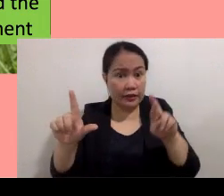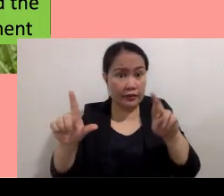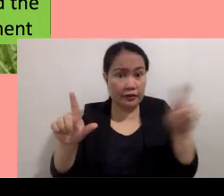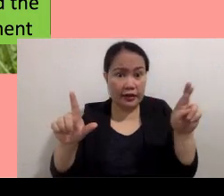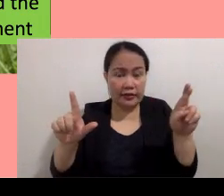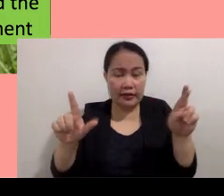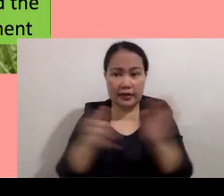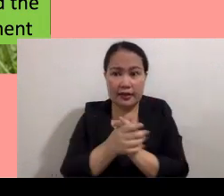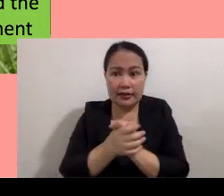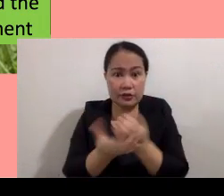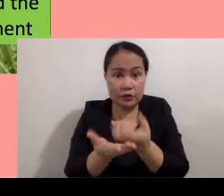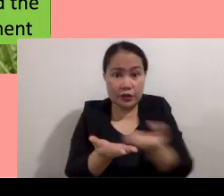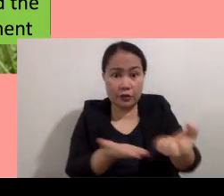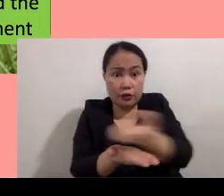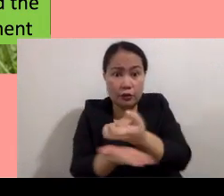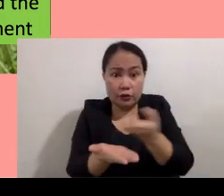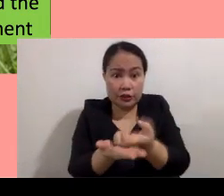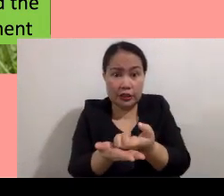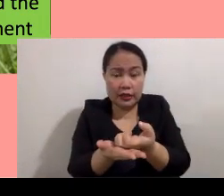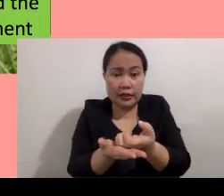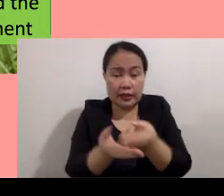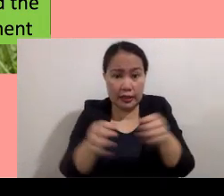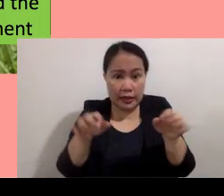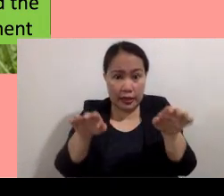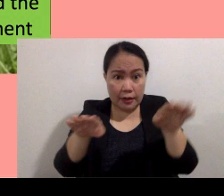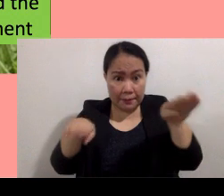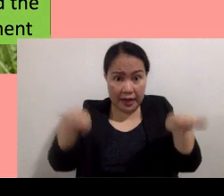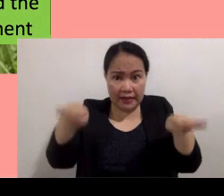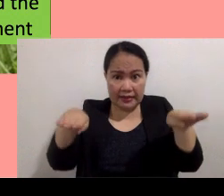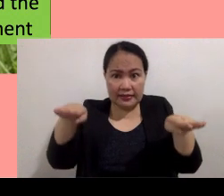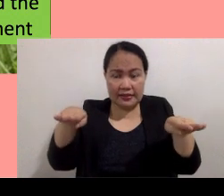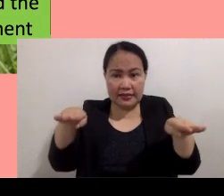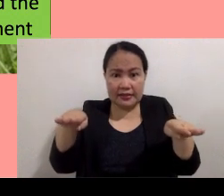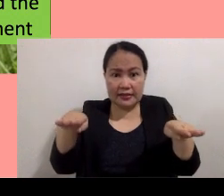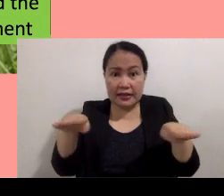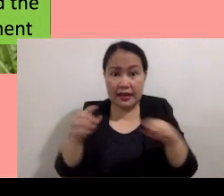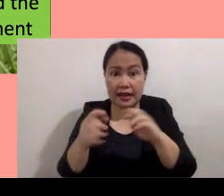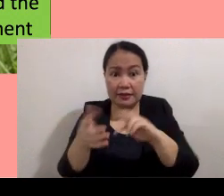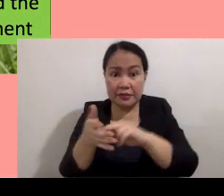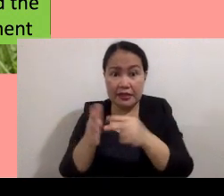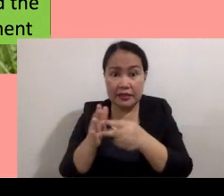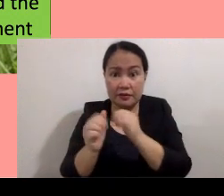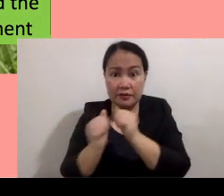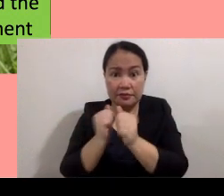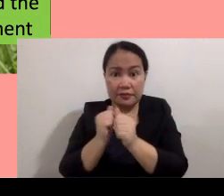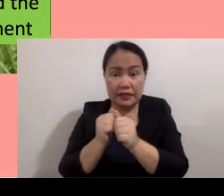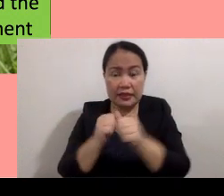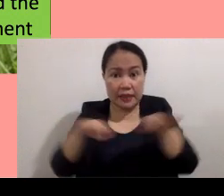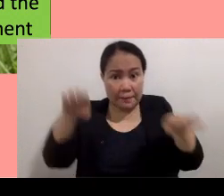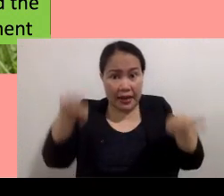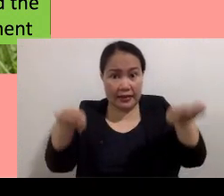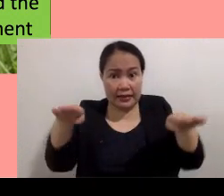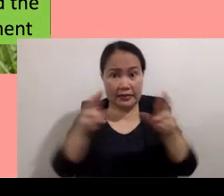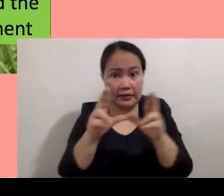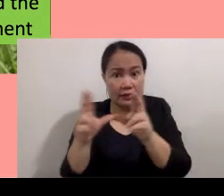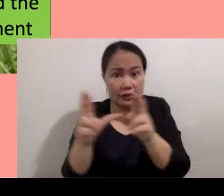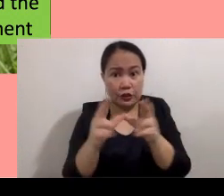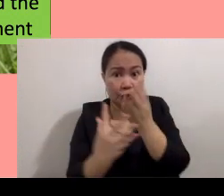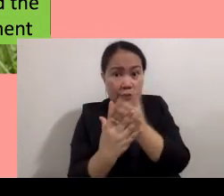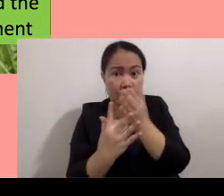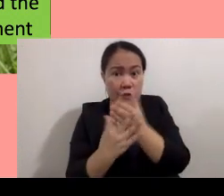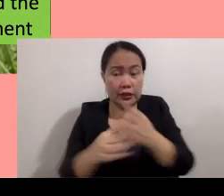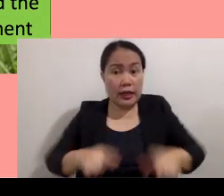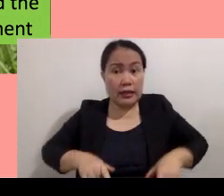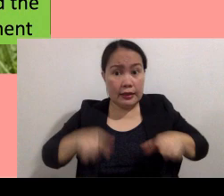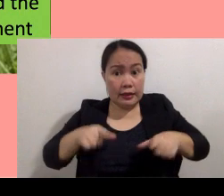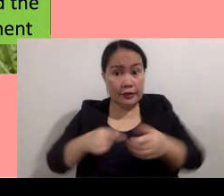at nasa kanan. So, yung ecological balance ayon sa aklat ay ang balansing ugnayan sa pagitan ng